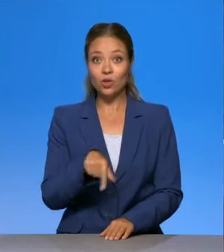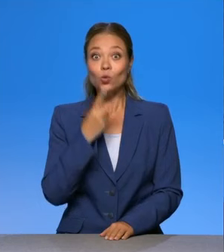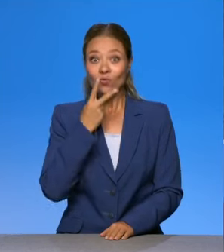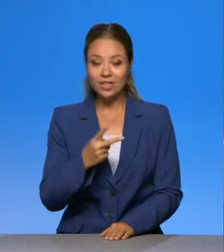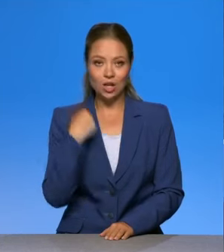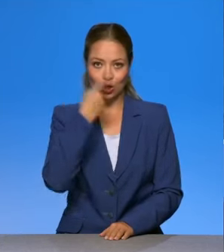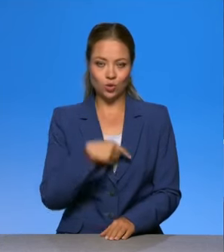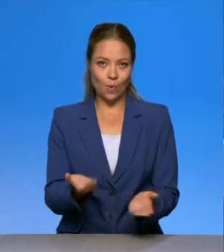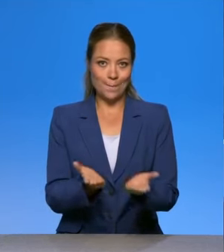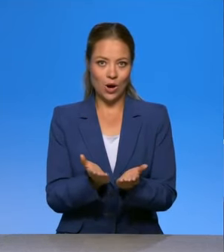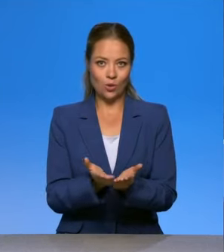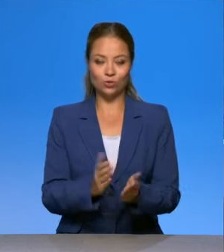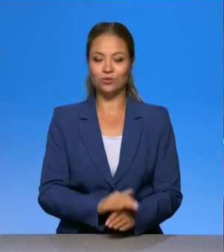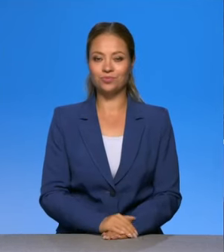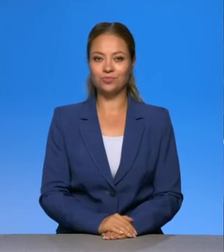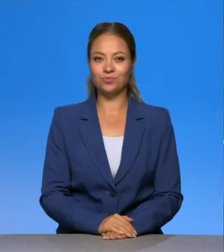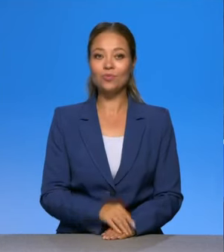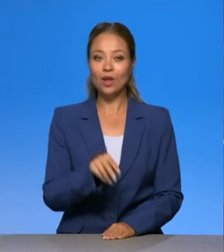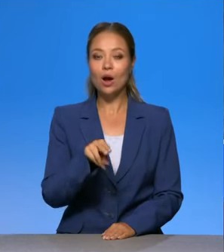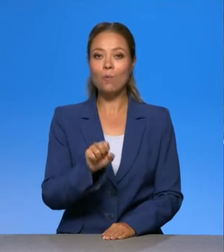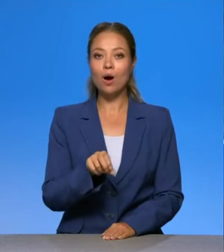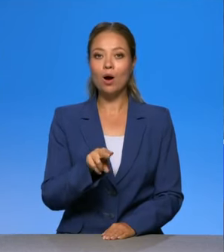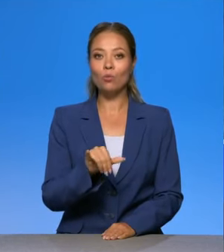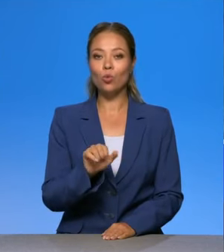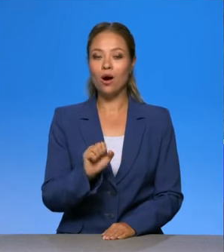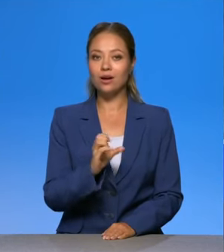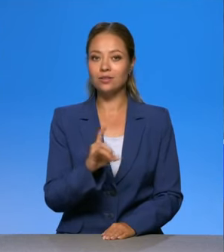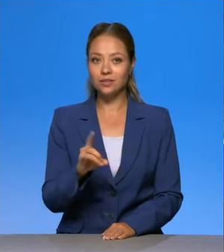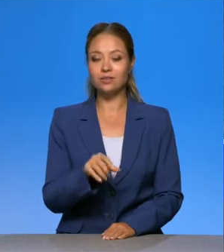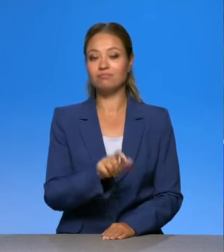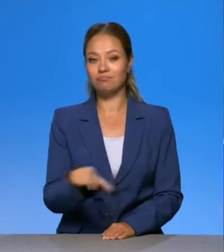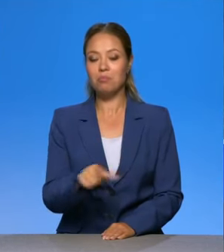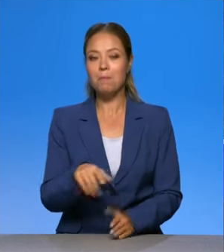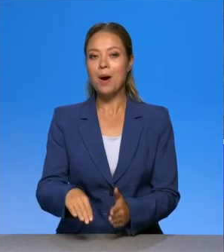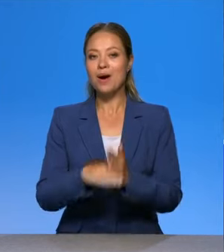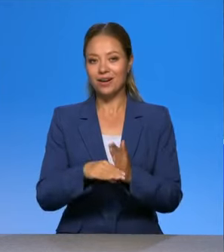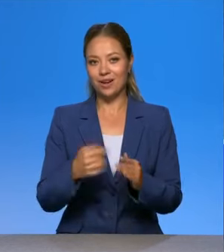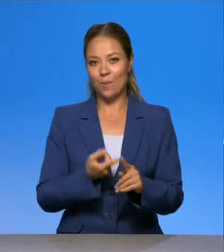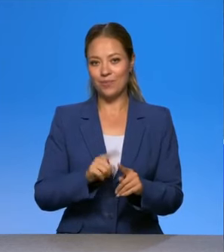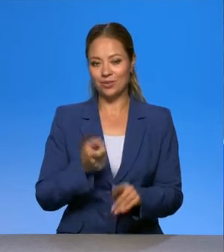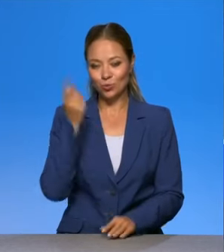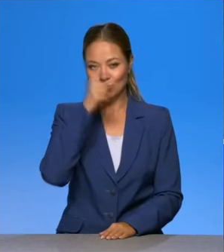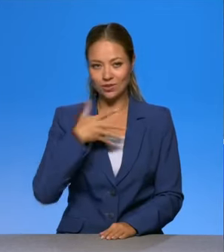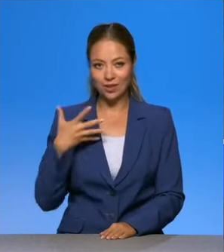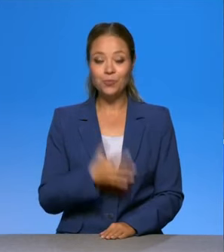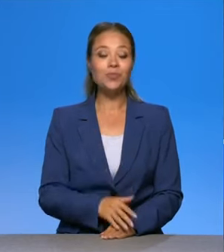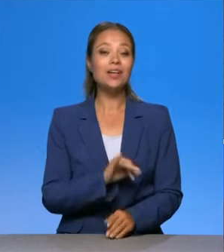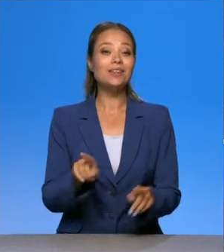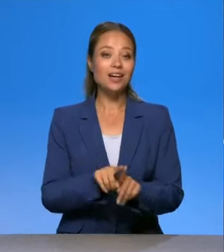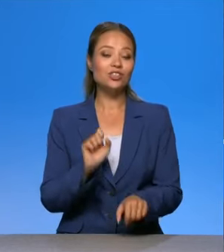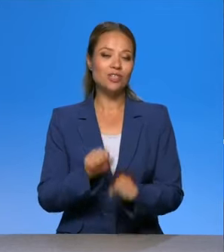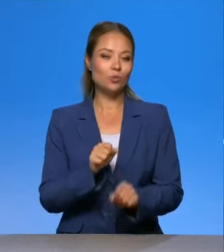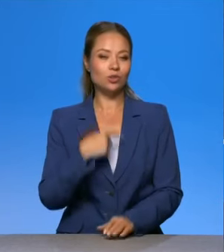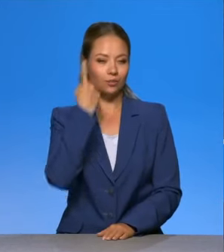Возьмите, попробуйте. Папуасы мне помогли в этом узнать. И также, наверное, они меня по лицу